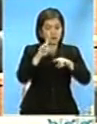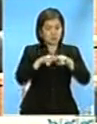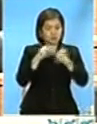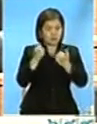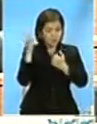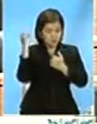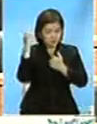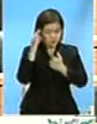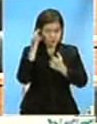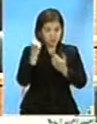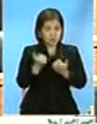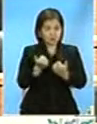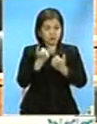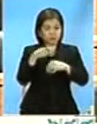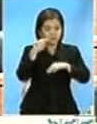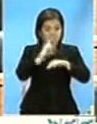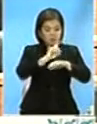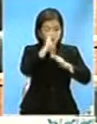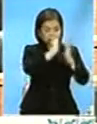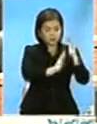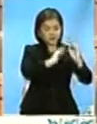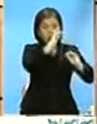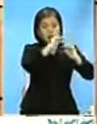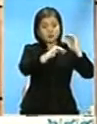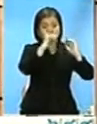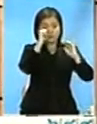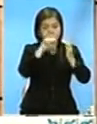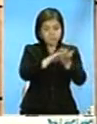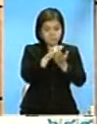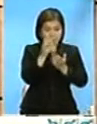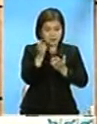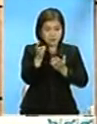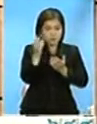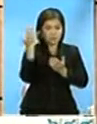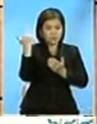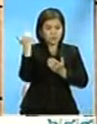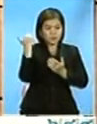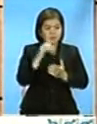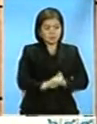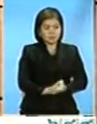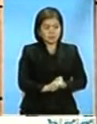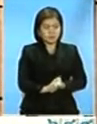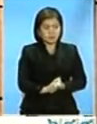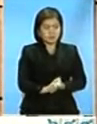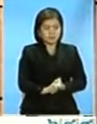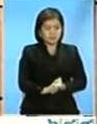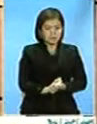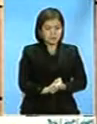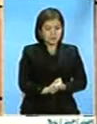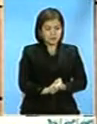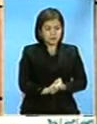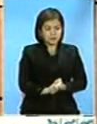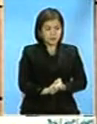โดยตรงนะครับประเทศชาติจะรุ่งเรืองได้ขออนุญาตนิดนึงเมื่อวานมีนักข่าวถามผมคนหนึ่งนะถามข้างๆด้